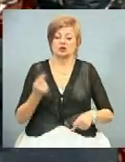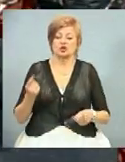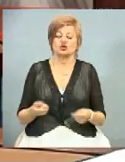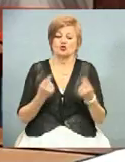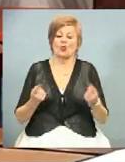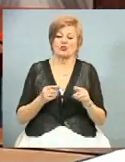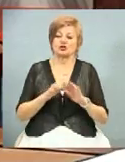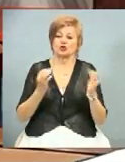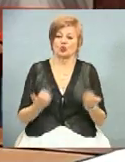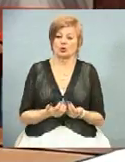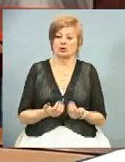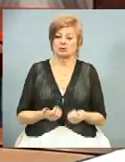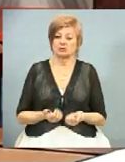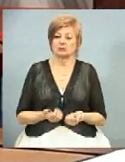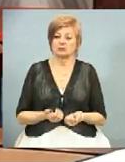кульок?